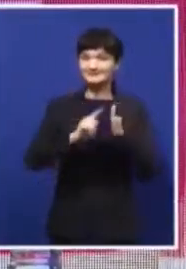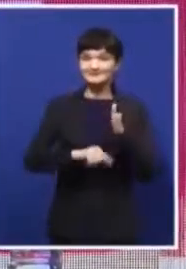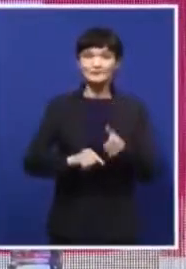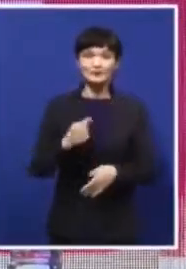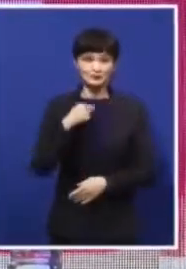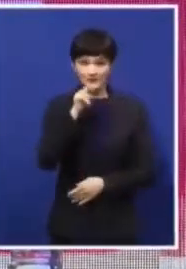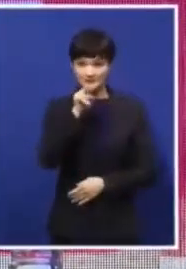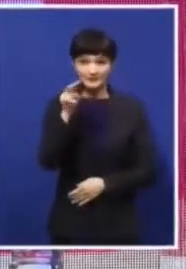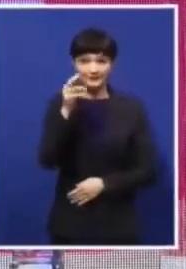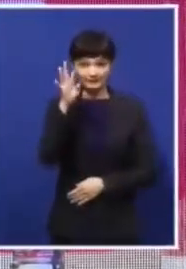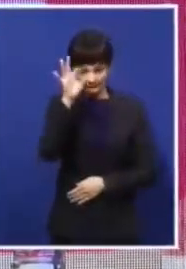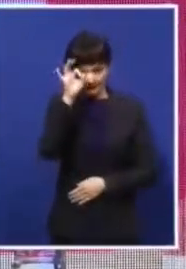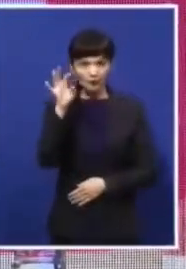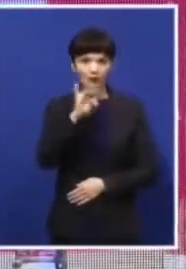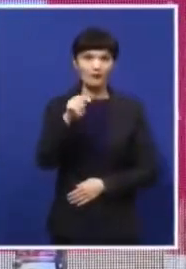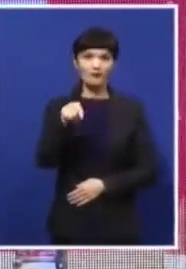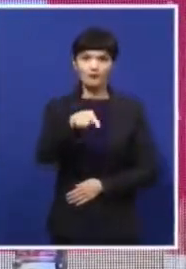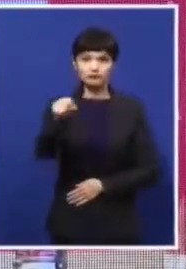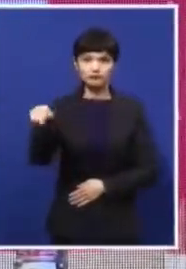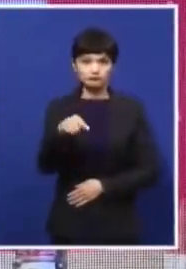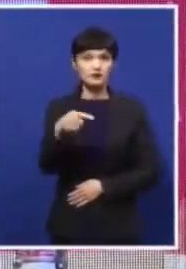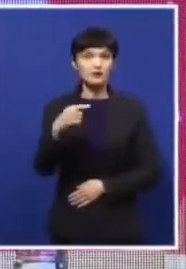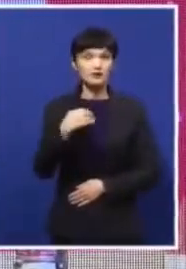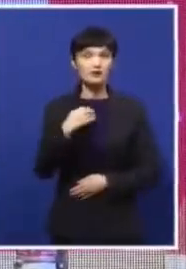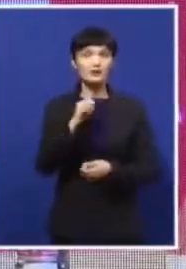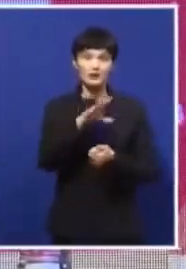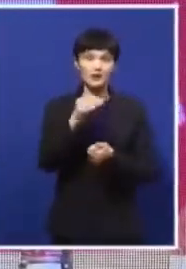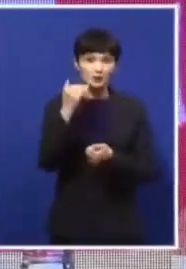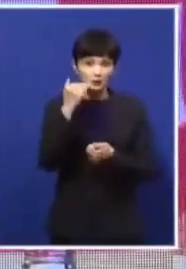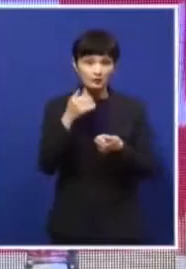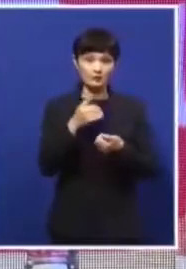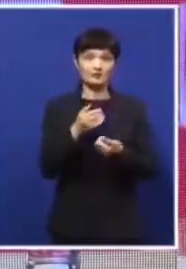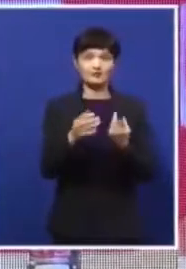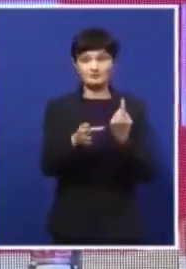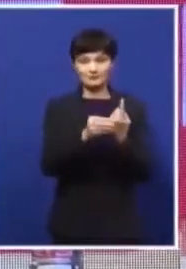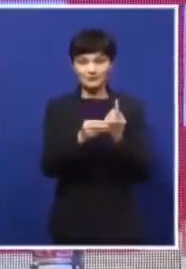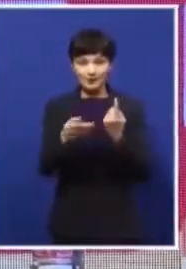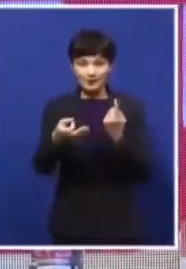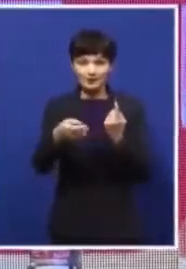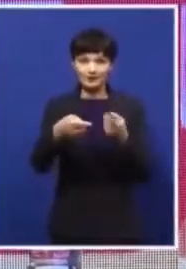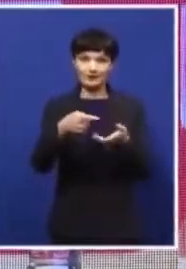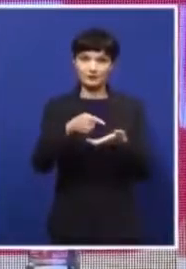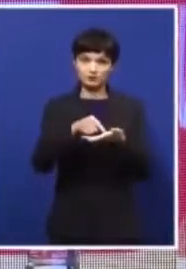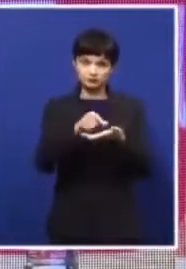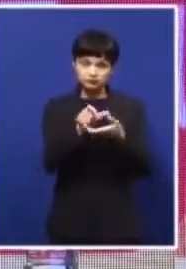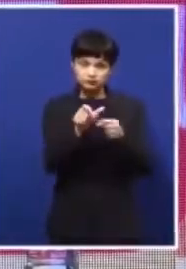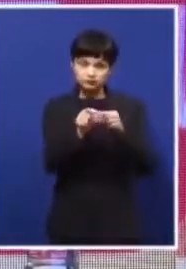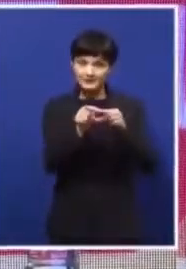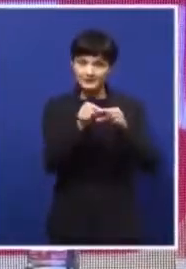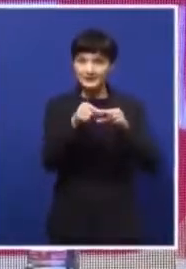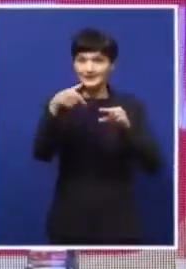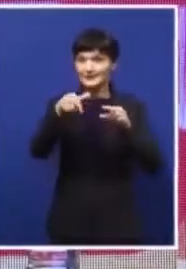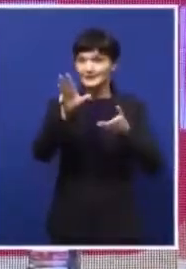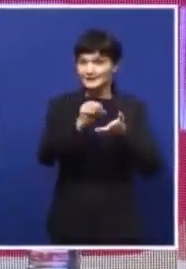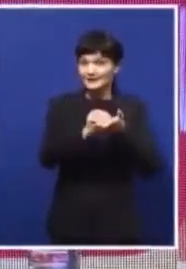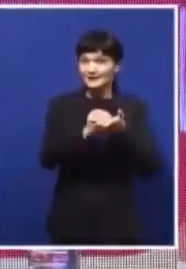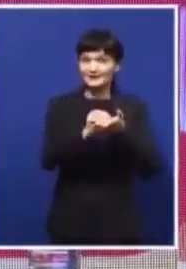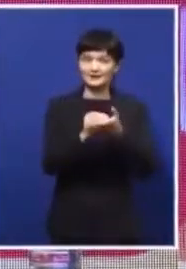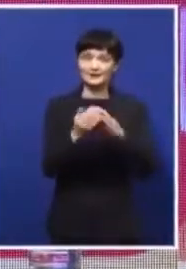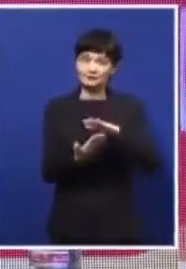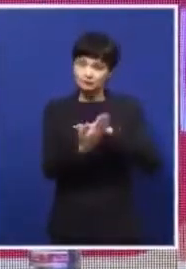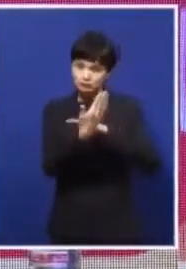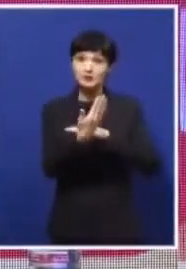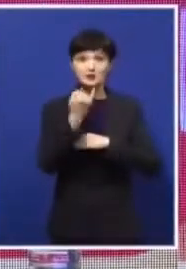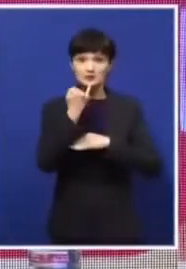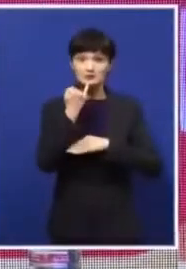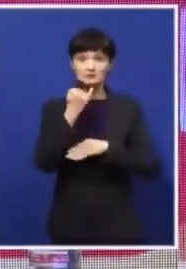成绑定的时候，他会很贴心的说，请按这边下载一个 PDF，所以甚至你要就是印出来都是可以的。 对，